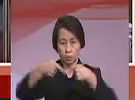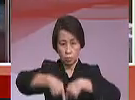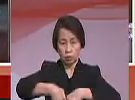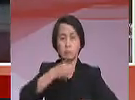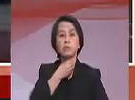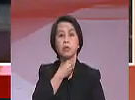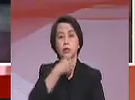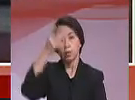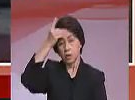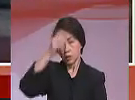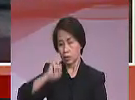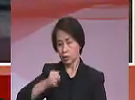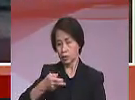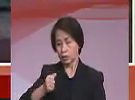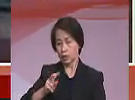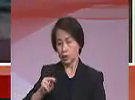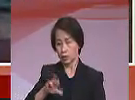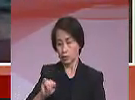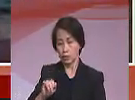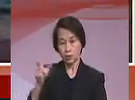iaitu Datuk Syarani Muhammad